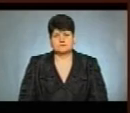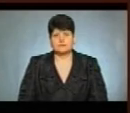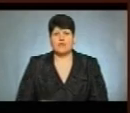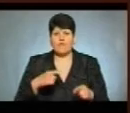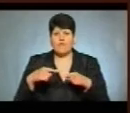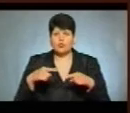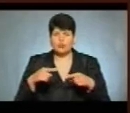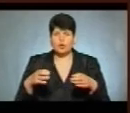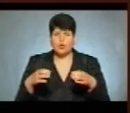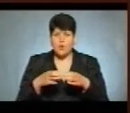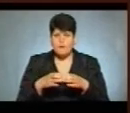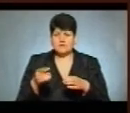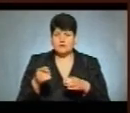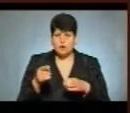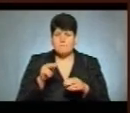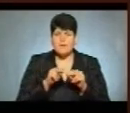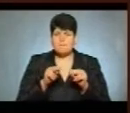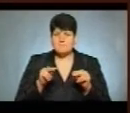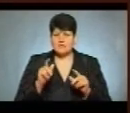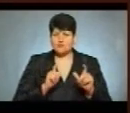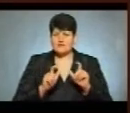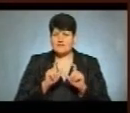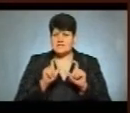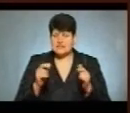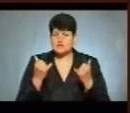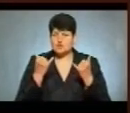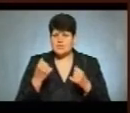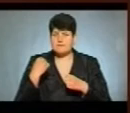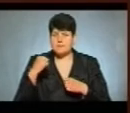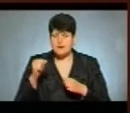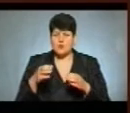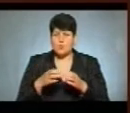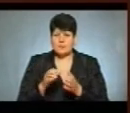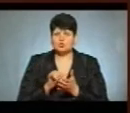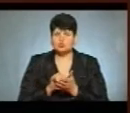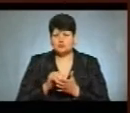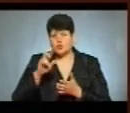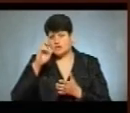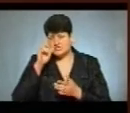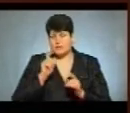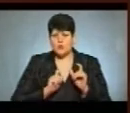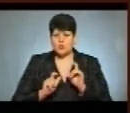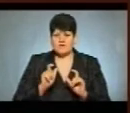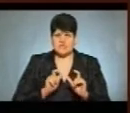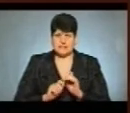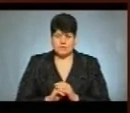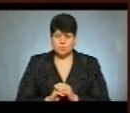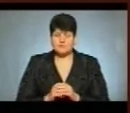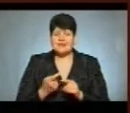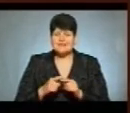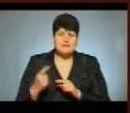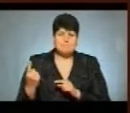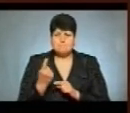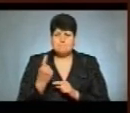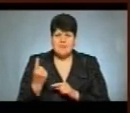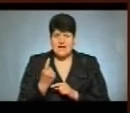Футбольна команда «Тернопіль-Педуніверситет» сьогодні перемогла команду Сумського державного університету. Це перший